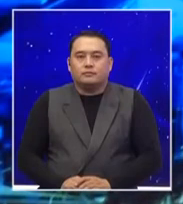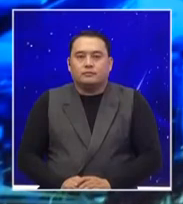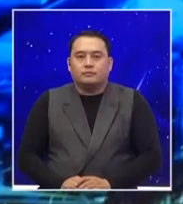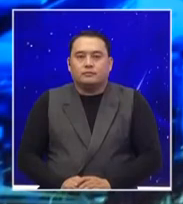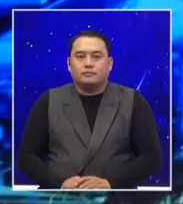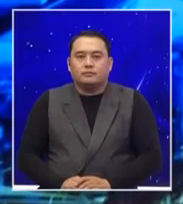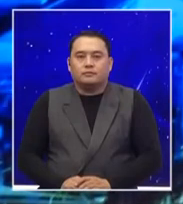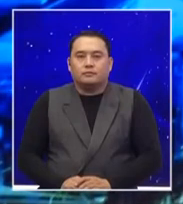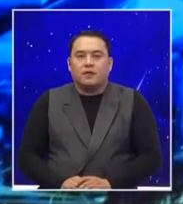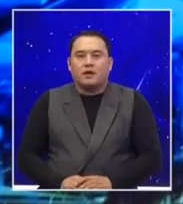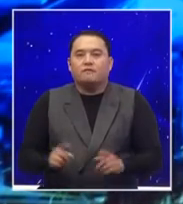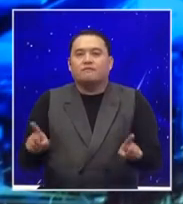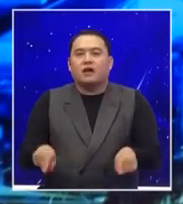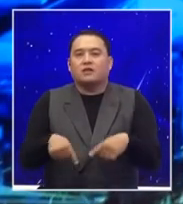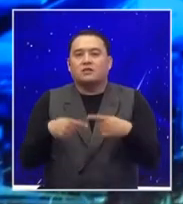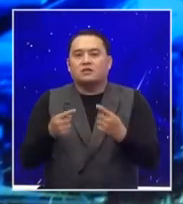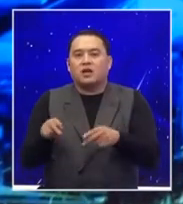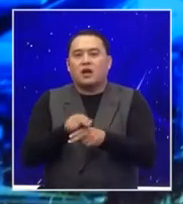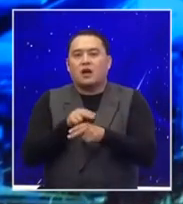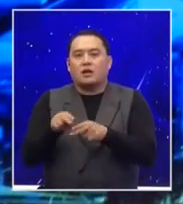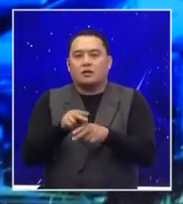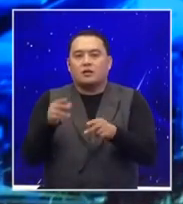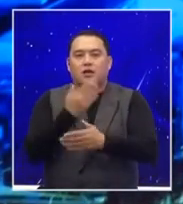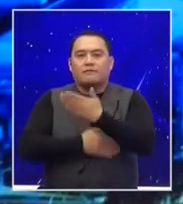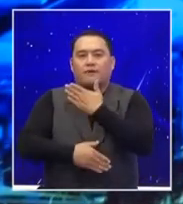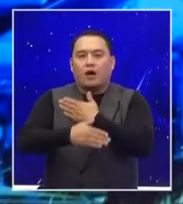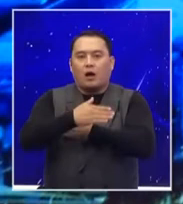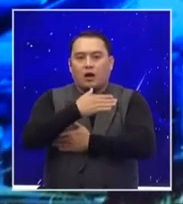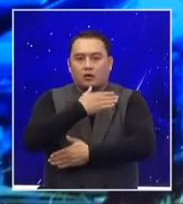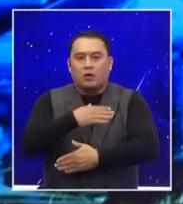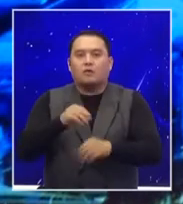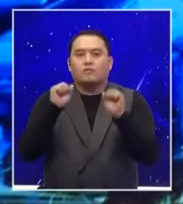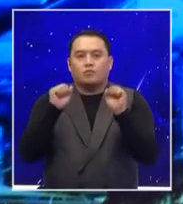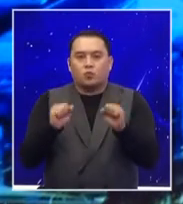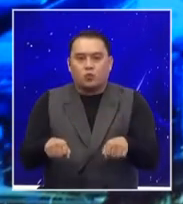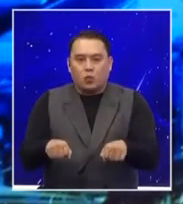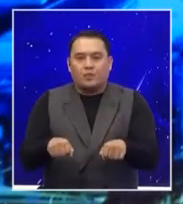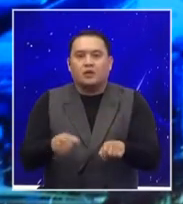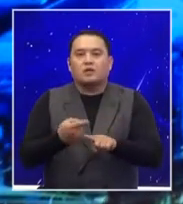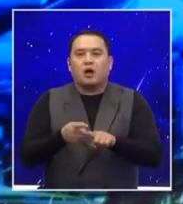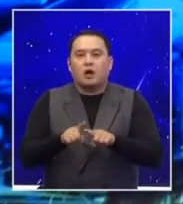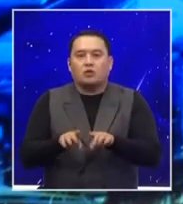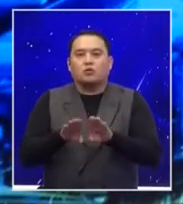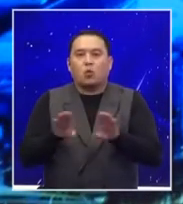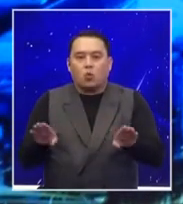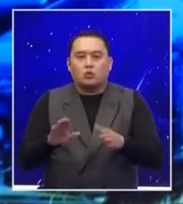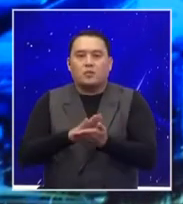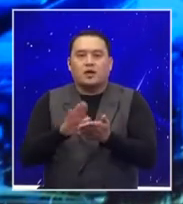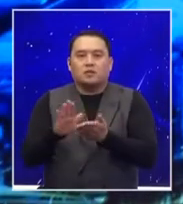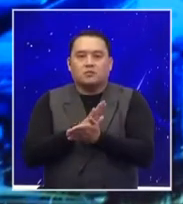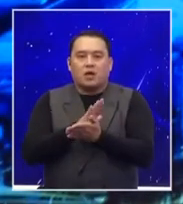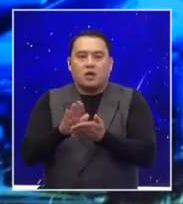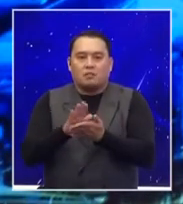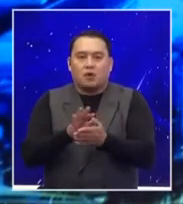Неограниченные возможности. Восстановительная терапия для людей с особыми потребностями стала еще доступнее. В областном центре такие услуги теперь